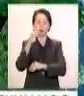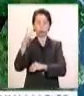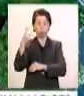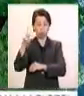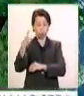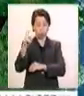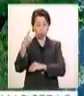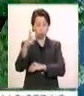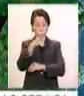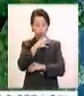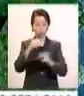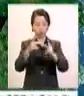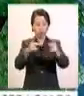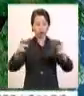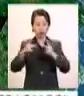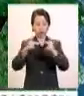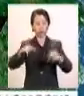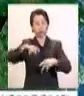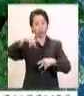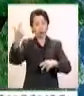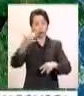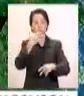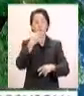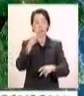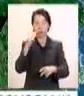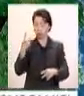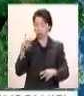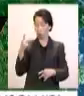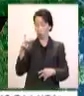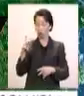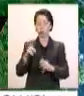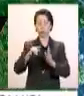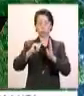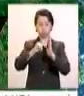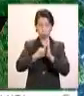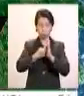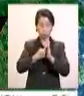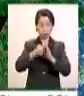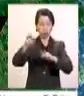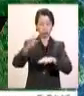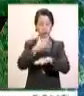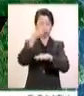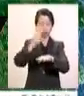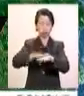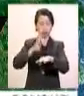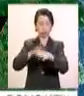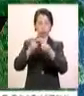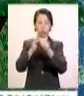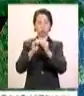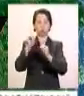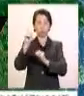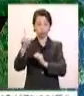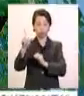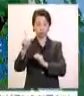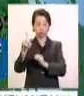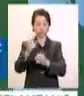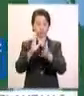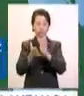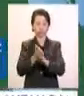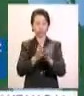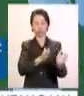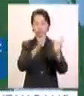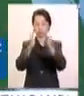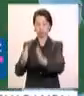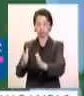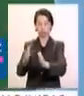Samoy, manakala kawasan-kawasan lain yang berwarna kuning dikuasakan amaran laut kategori pertama. Seterusnya, beralih